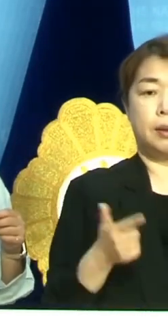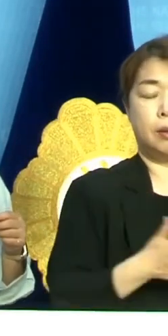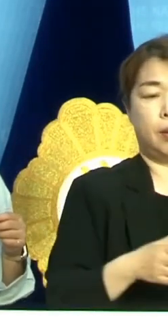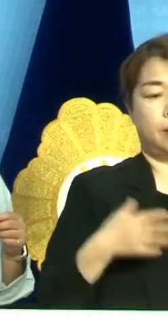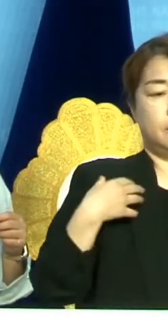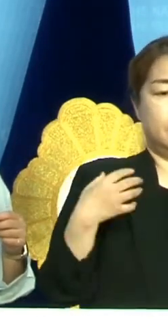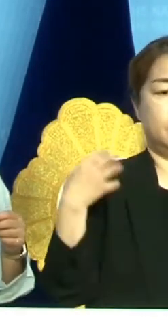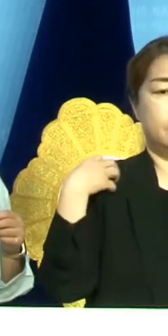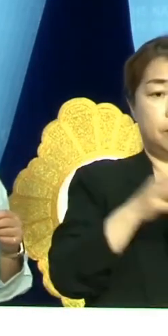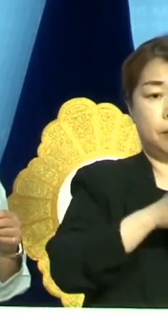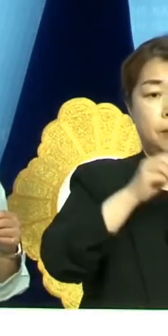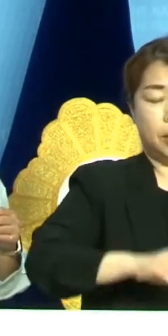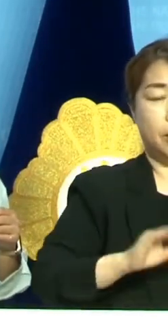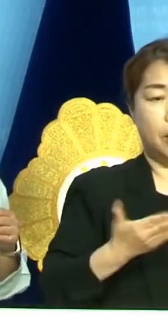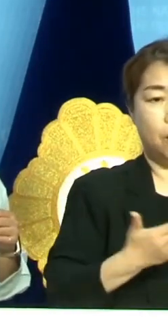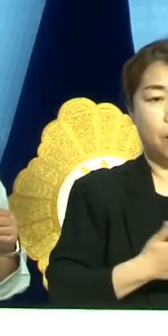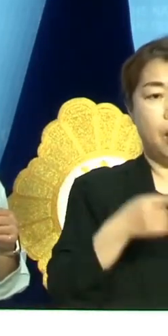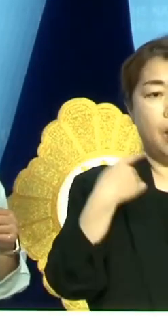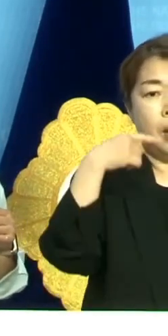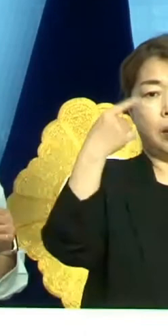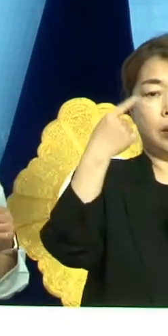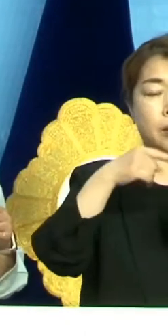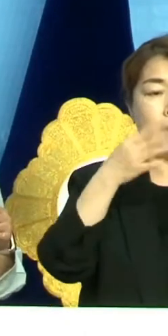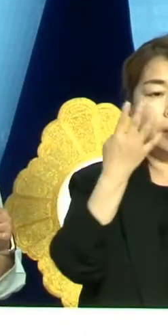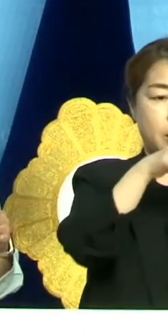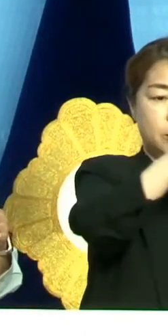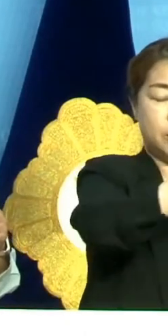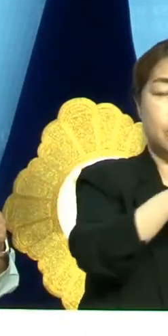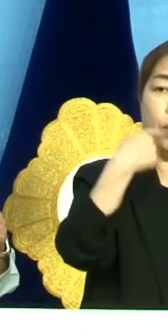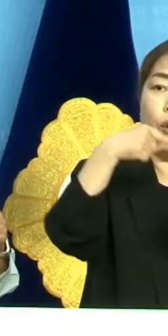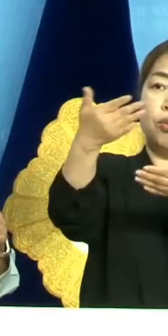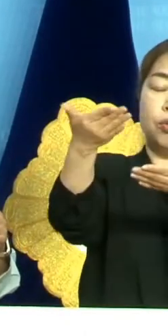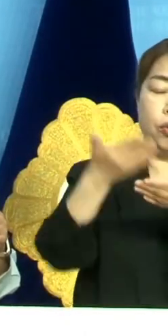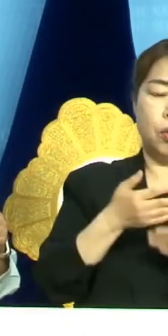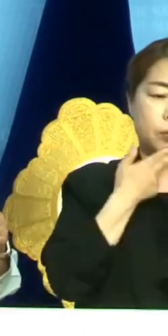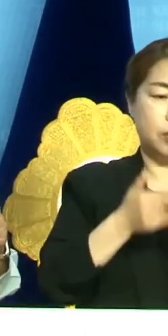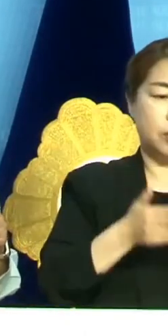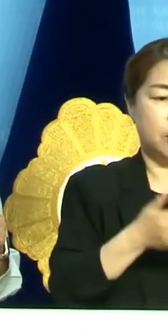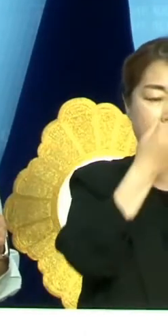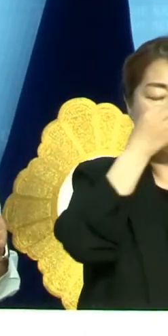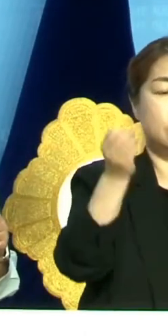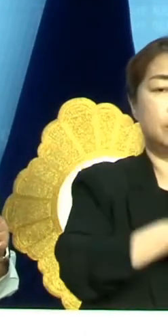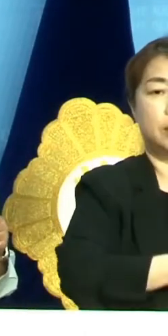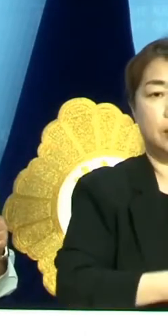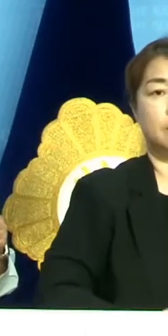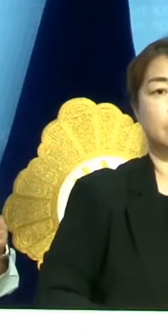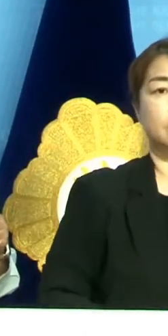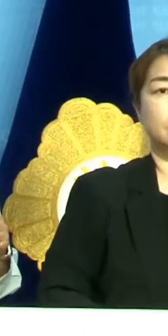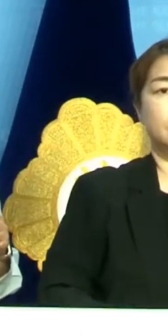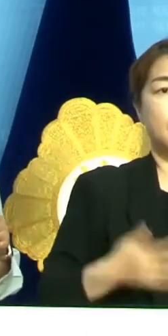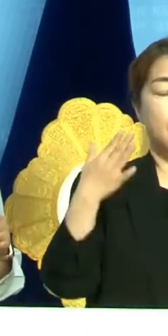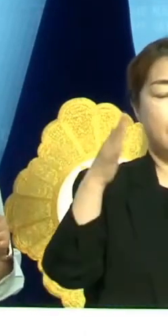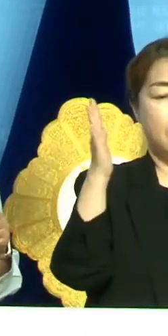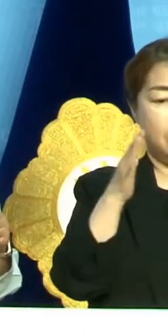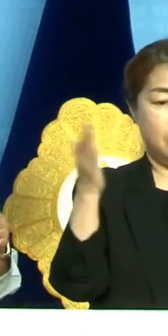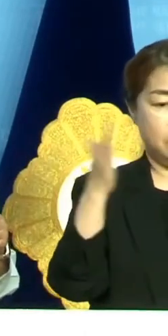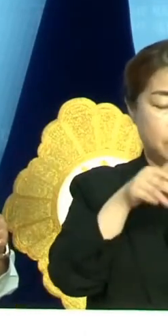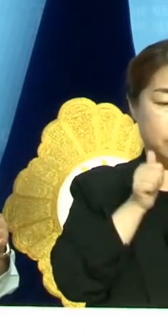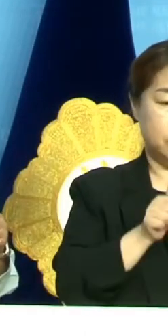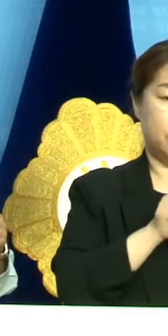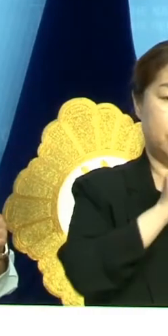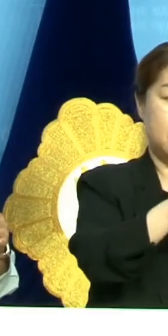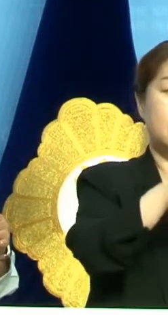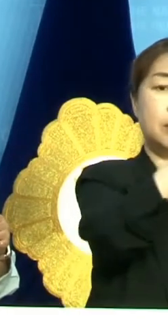했고 대학들은 교육부 지침에 내려오지 않았다 며 학생들의 요구를 무시했습니다 대학생들이 소송에 나선 것 자체가